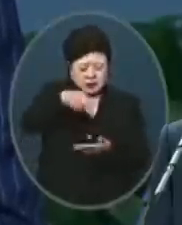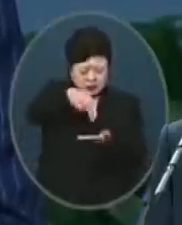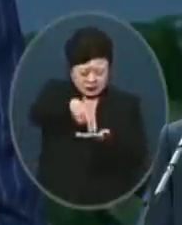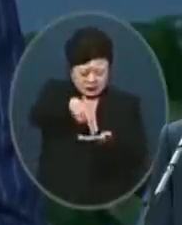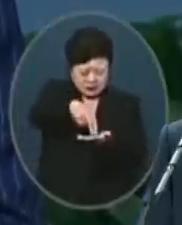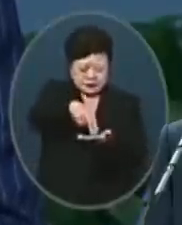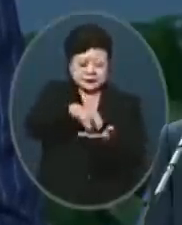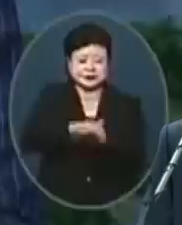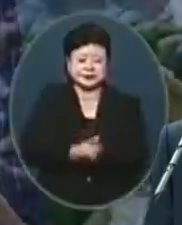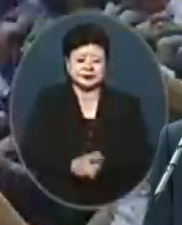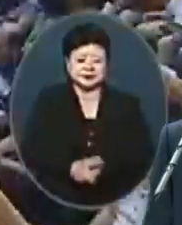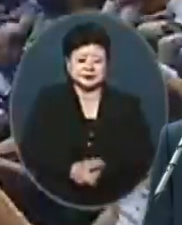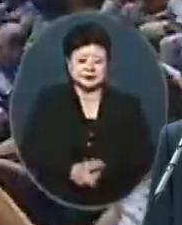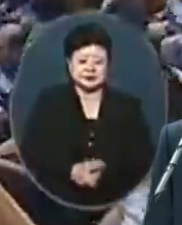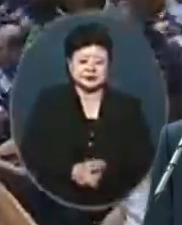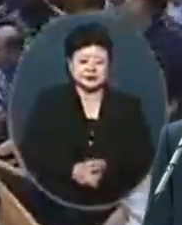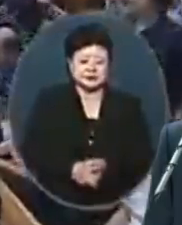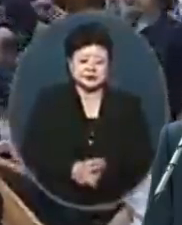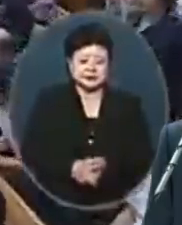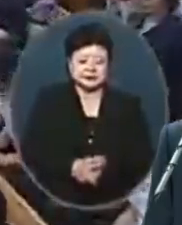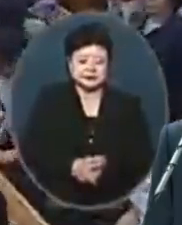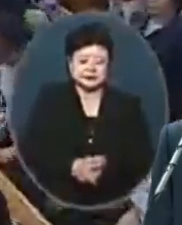일어나십시오.